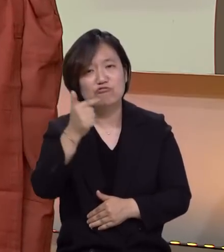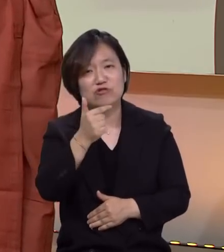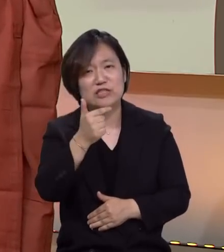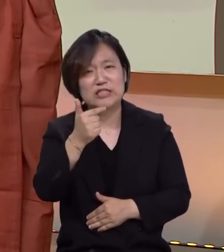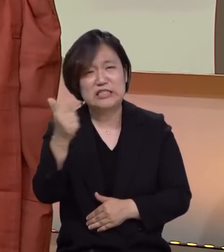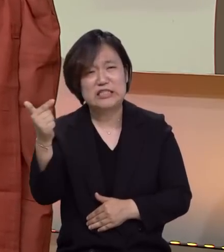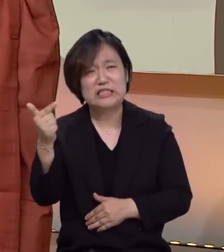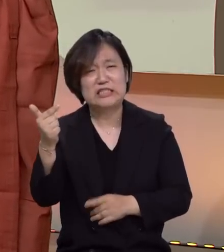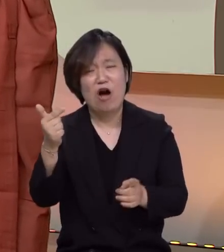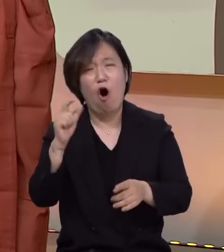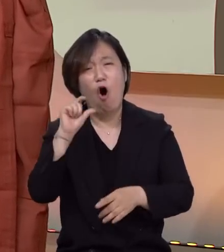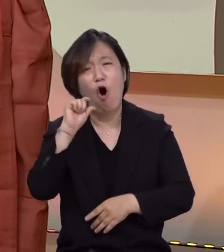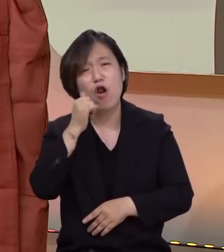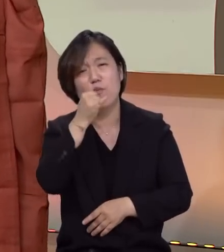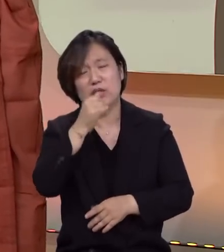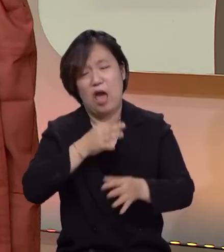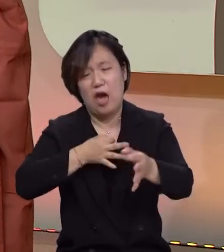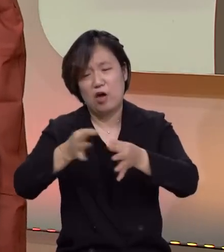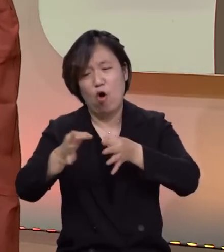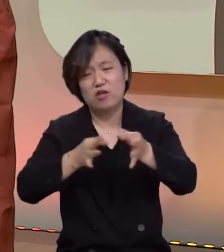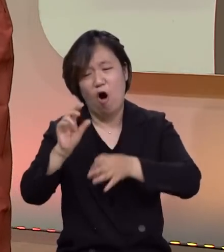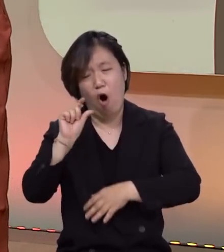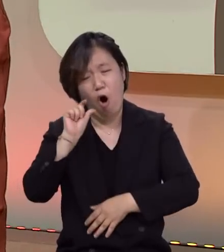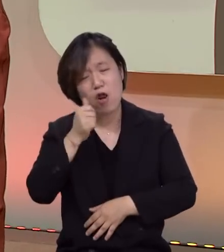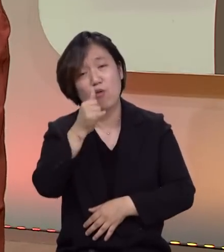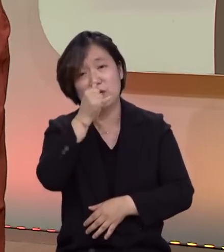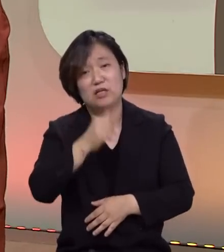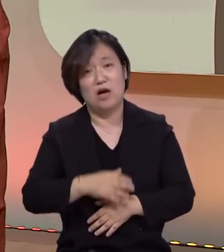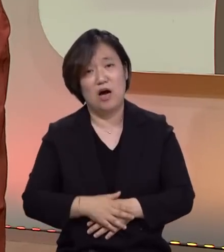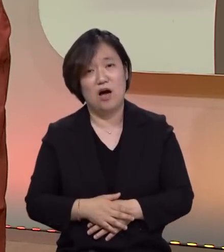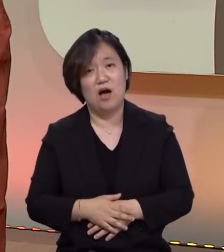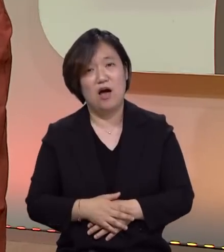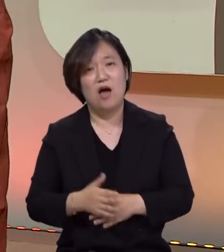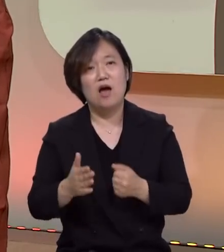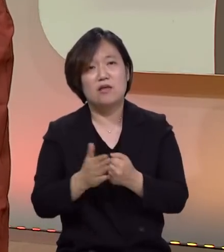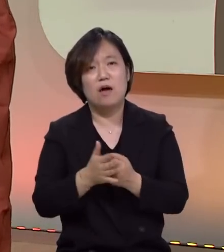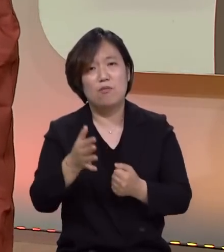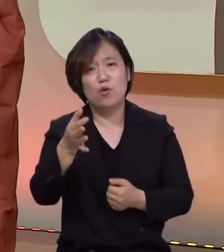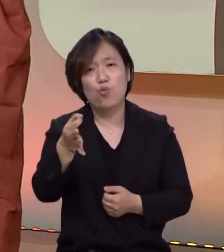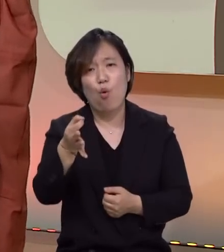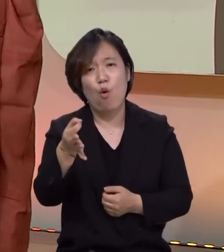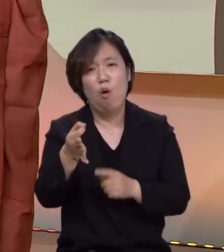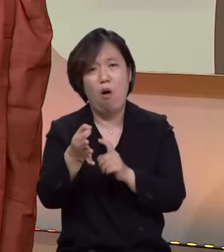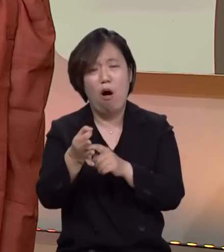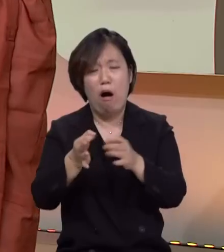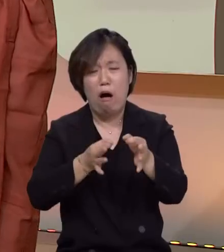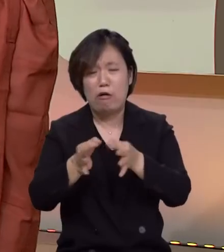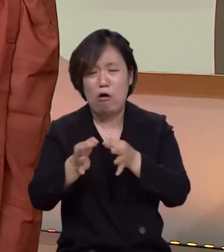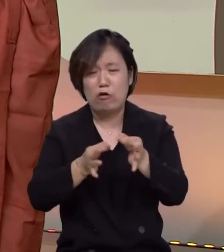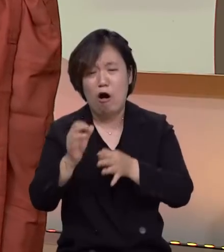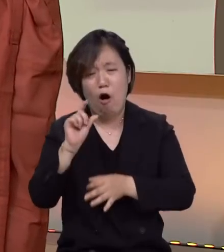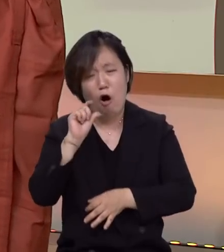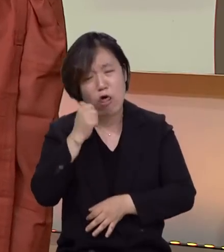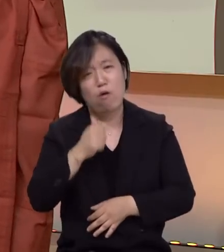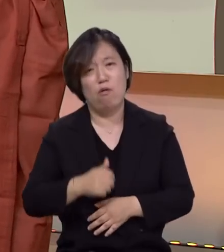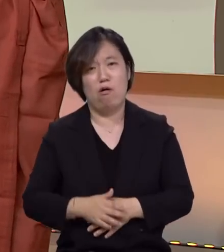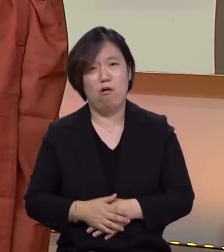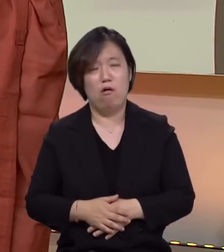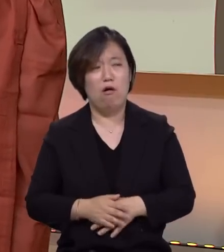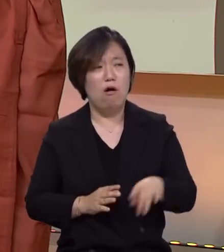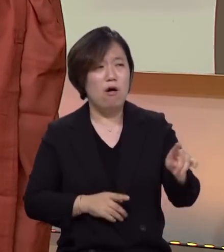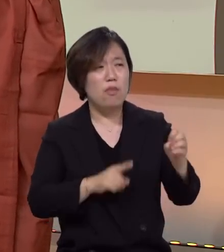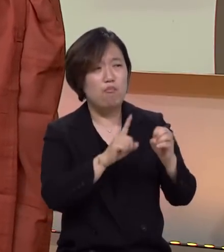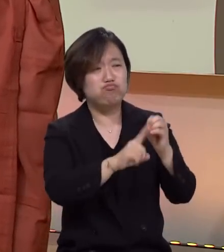고통이 있었던 시기였죠 그때 IMF 시기와 가지고 어떻게 해야이 부처님 도량을